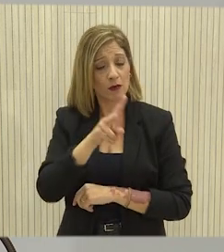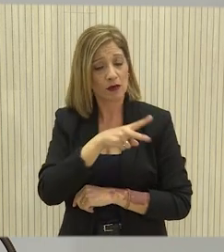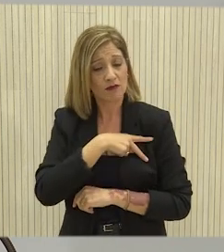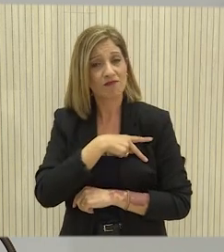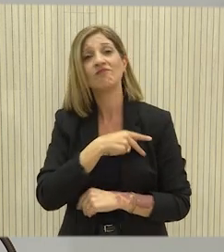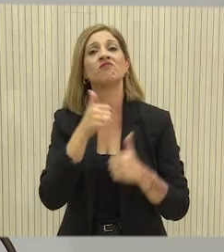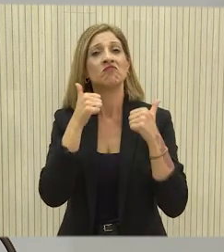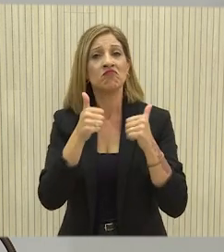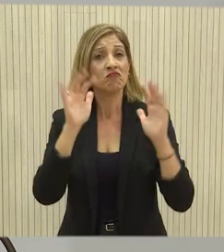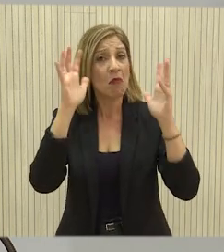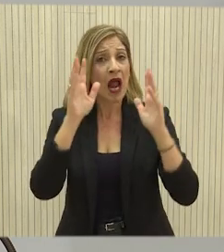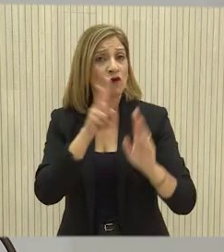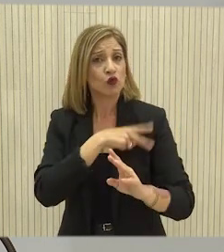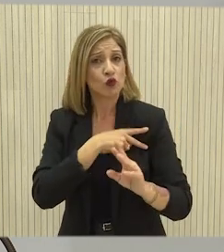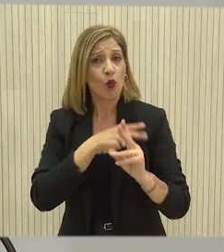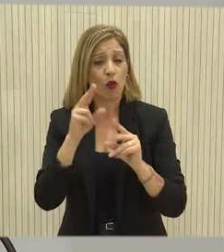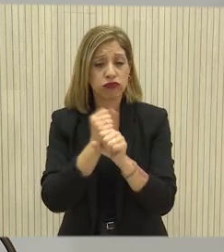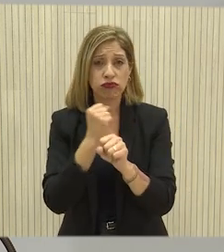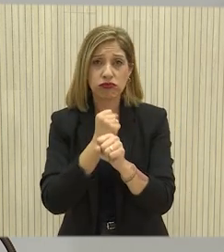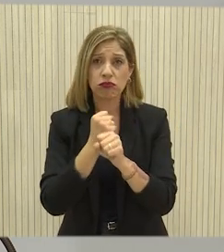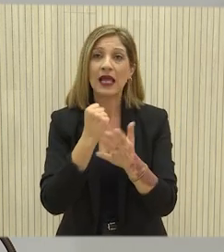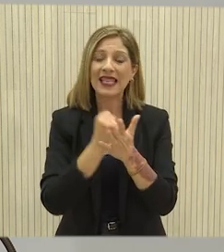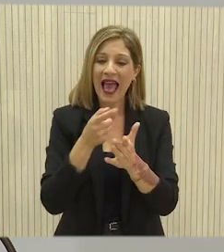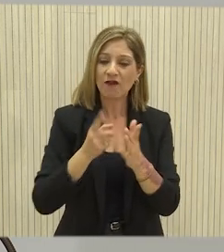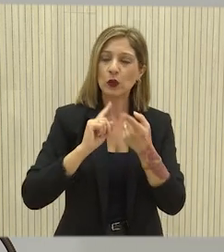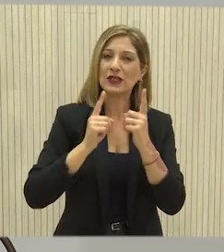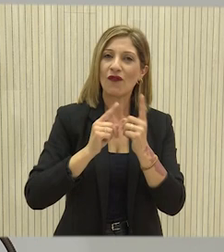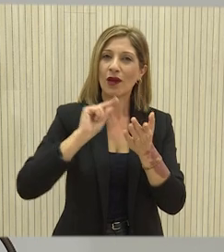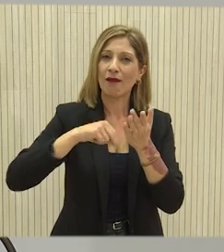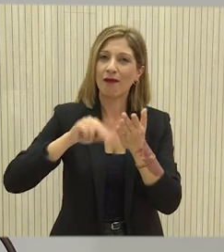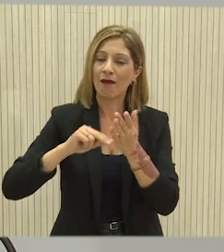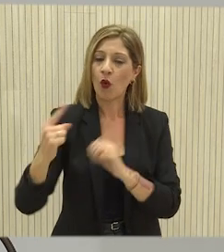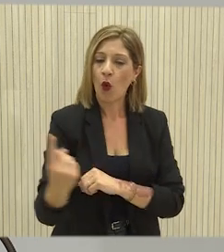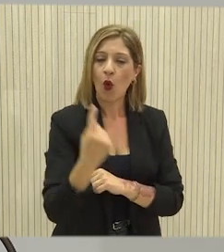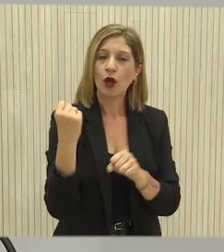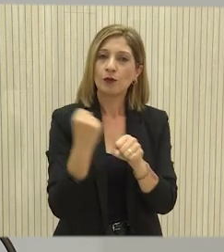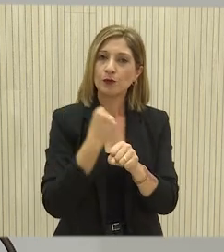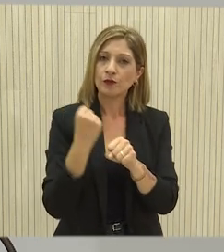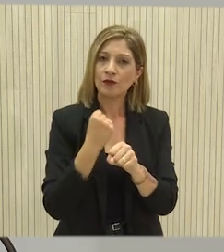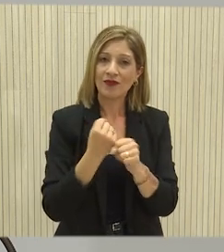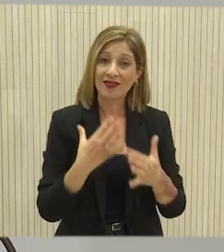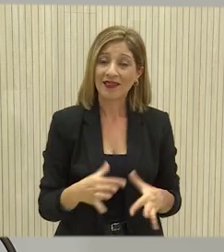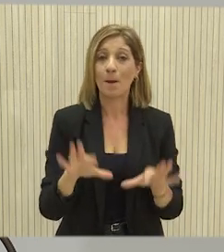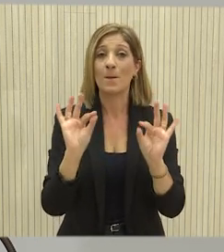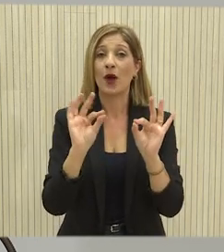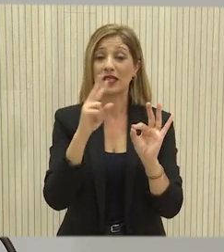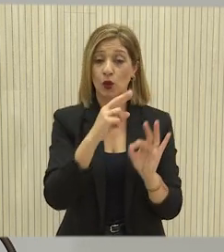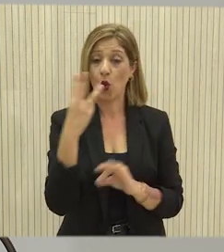την επίτευξη της συναντήληψης, αλλά και τις πρόνοιες που αυτή περιλαμβάνει. Όλες οι εργασίες οι οποίες έχουν ξεκινήσει την